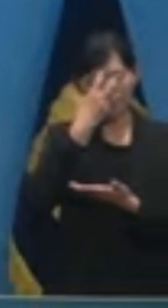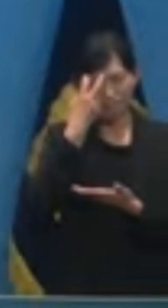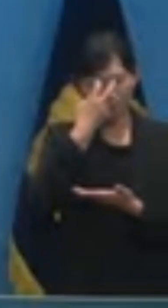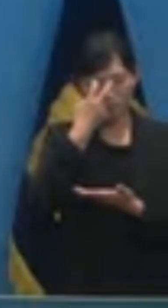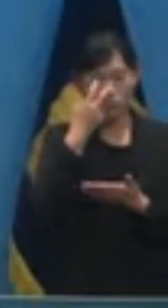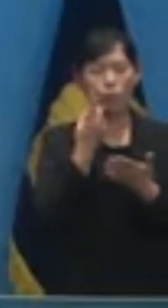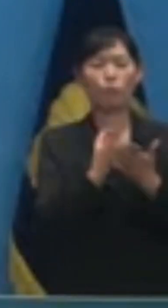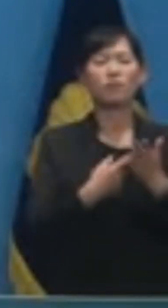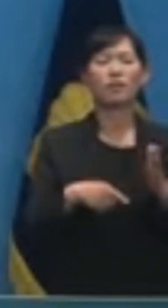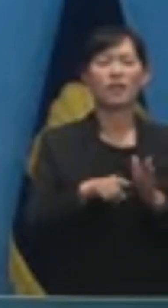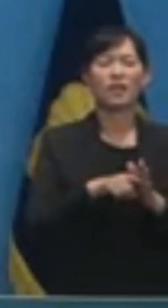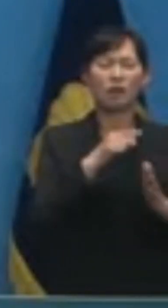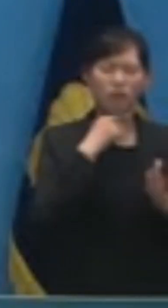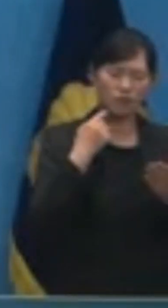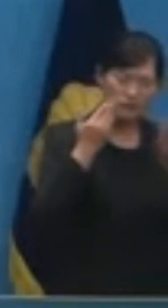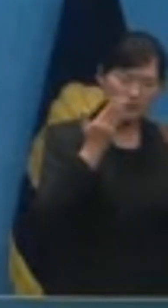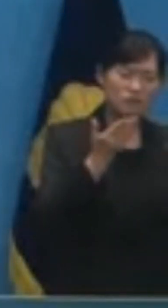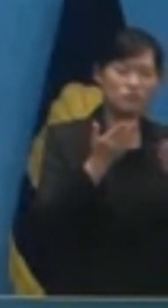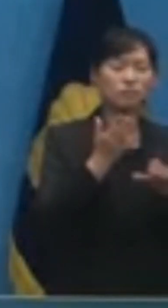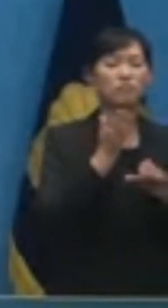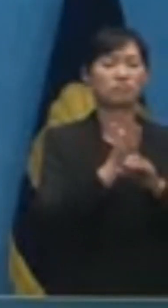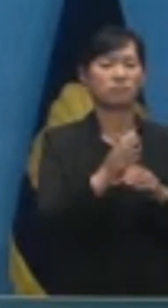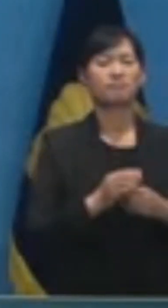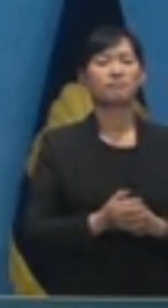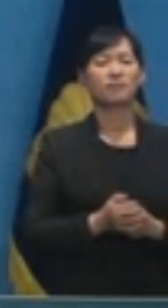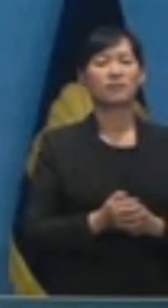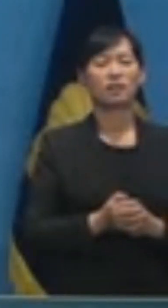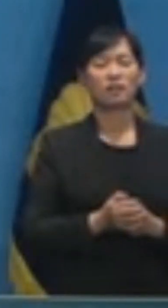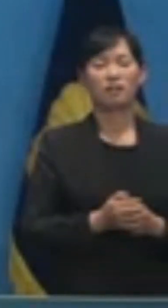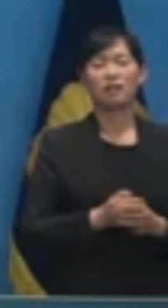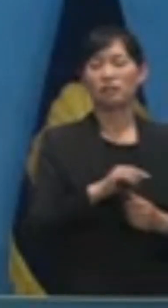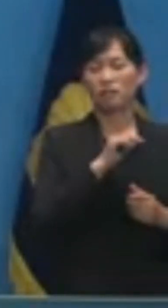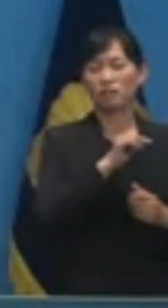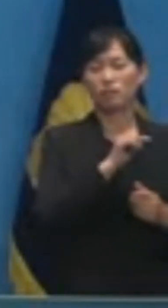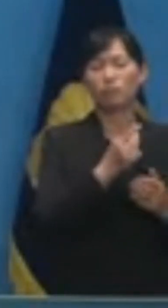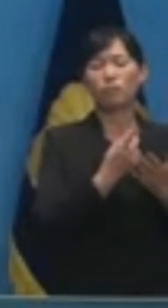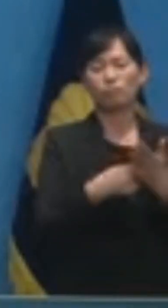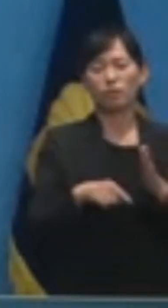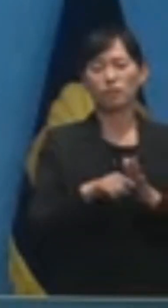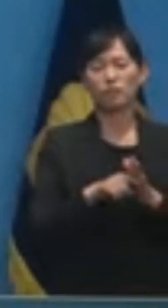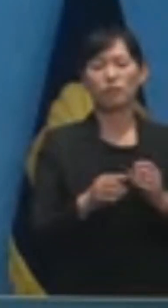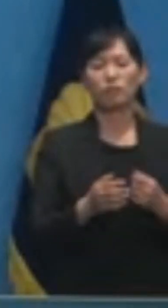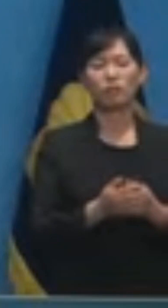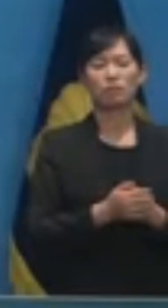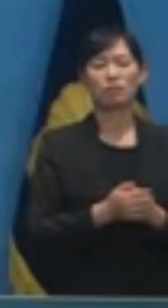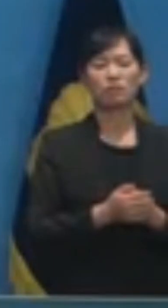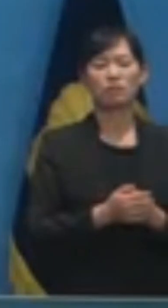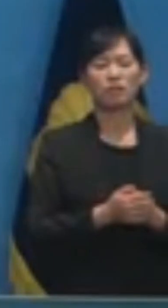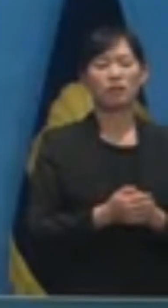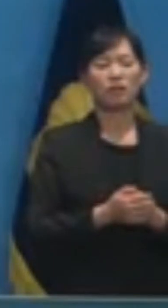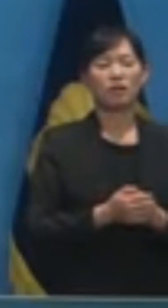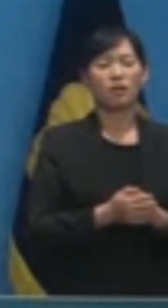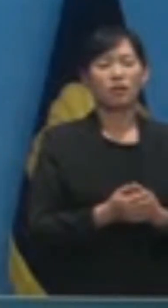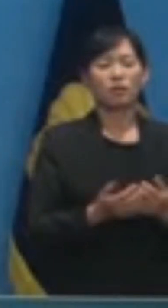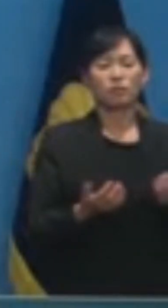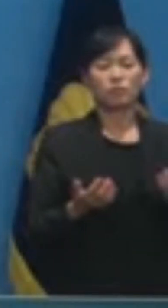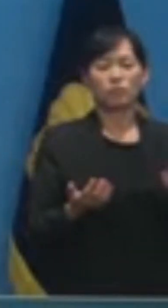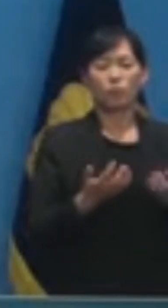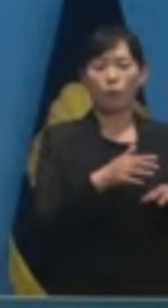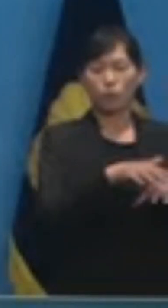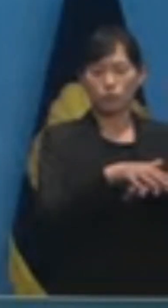지키기 위해 헌신하고 있습니다. 이를 위해 공로총 소방노조에서는